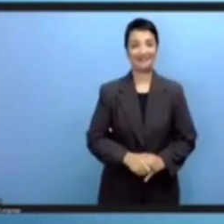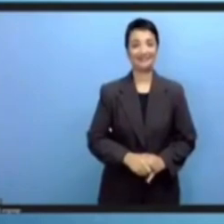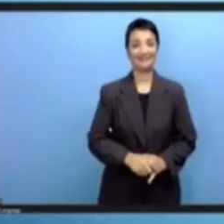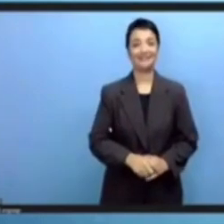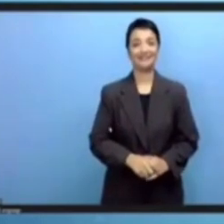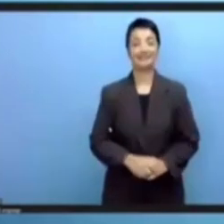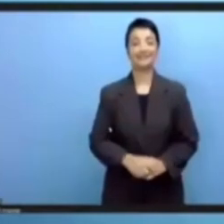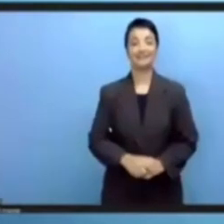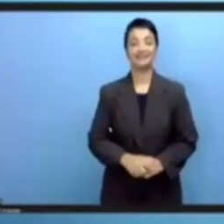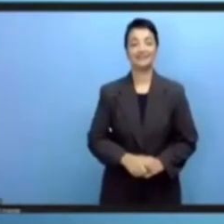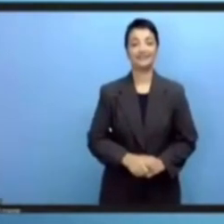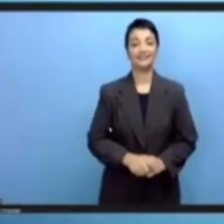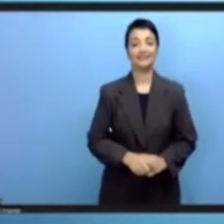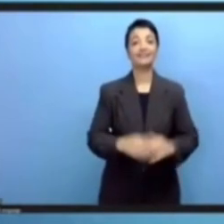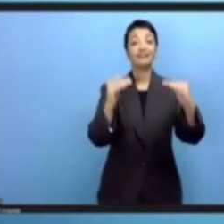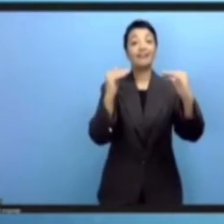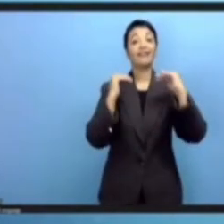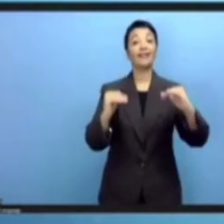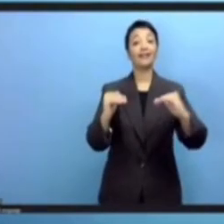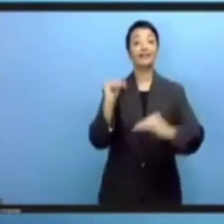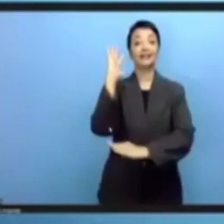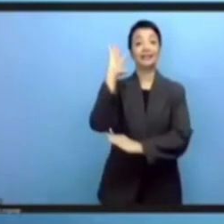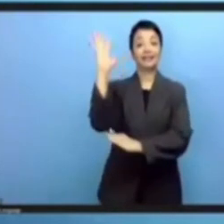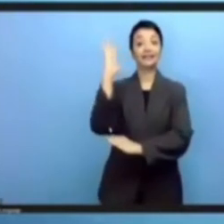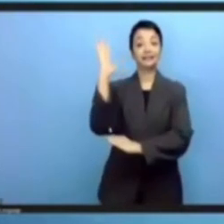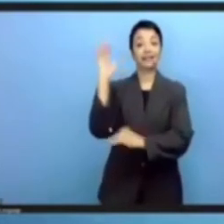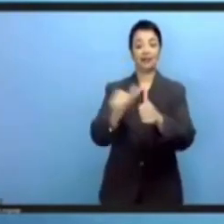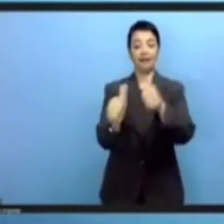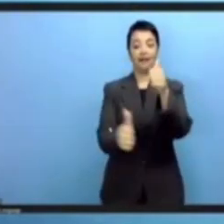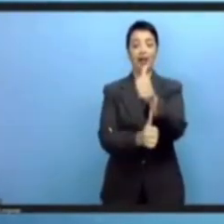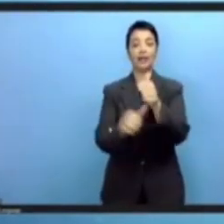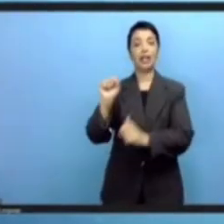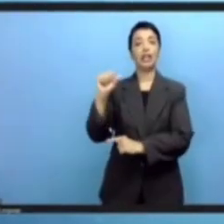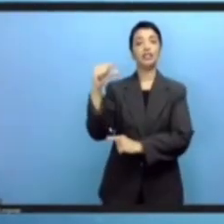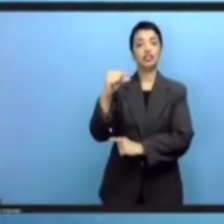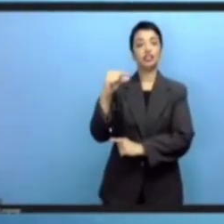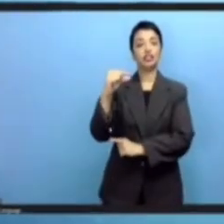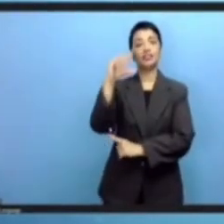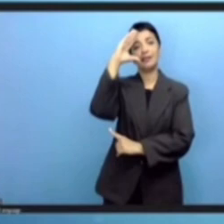Merci Vincent. Orateur suivant.